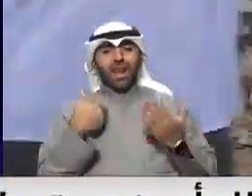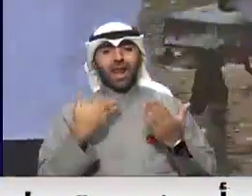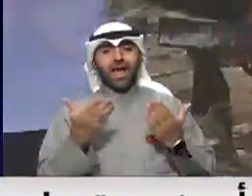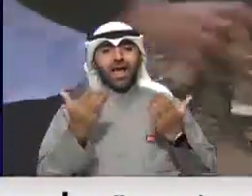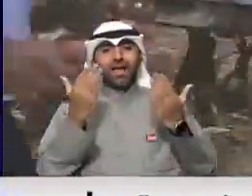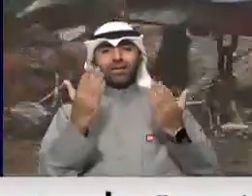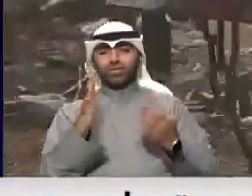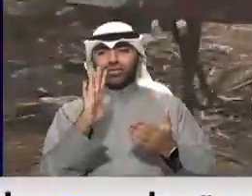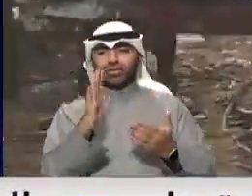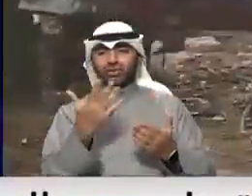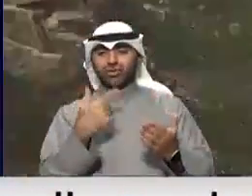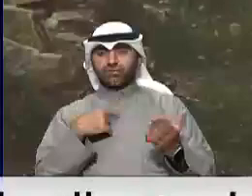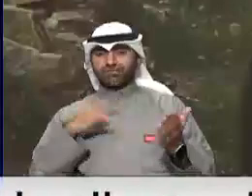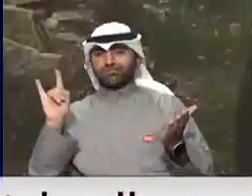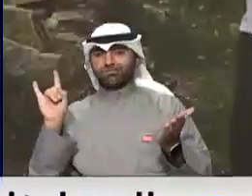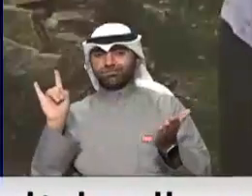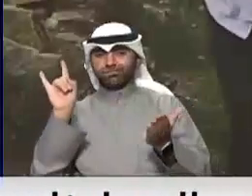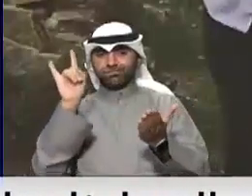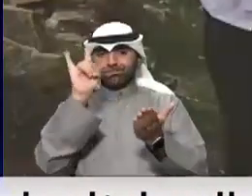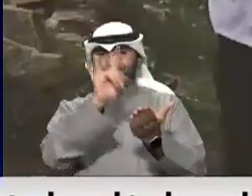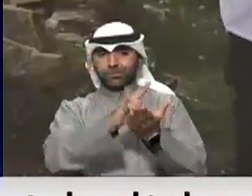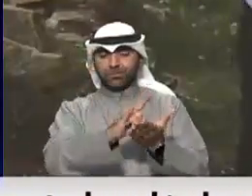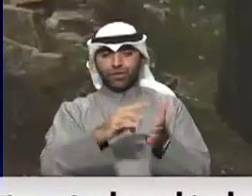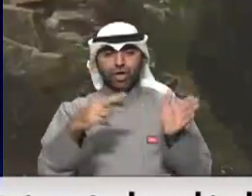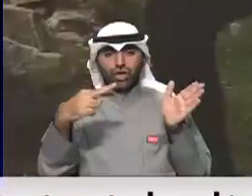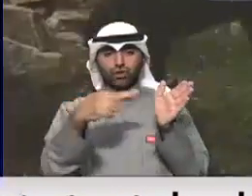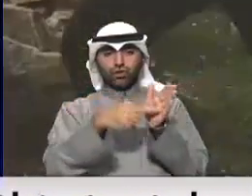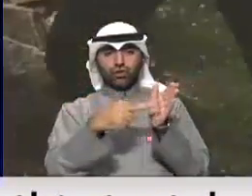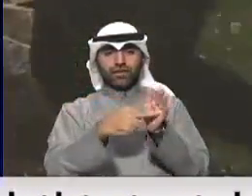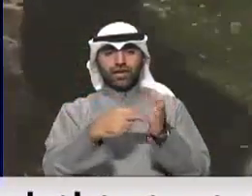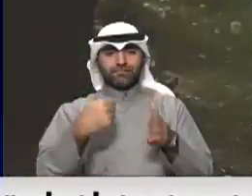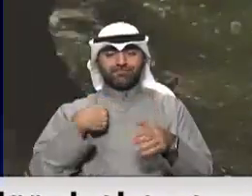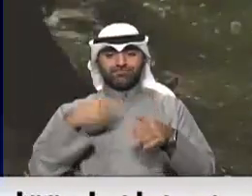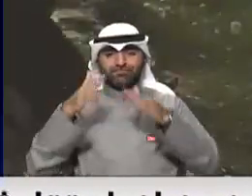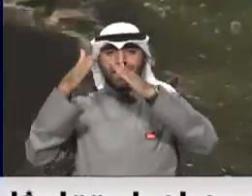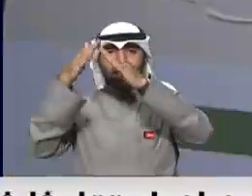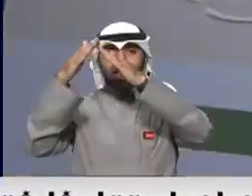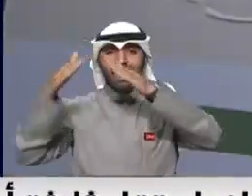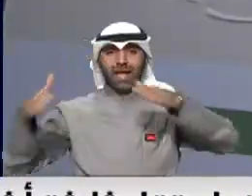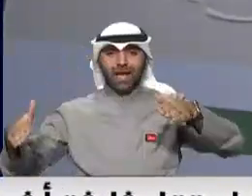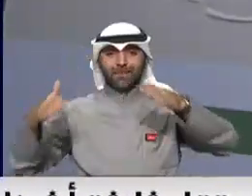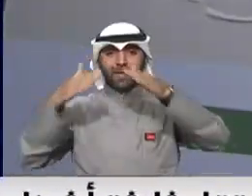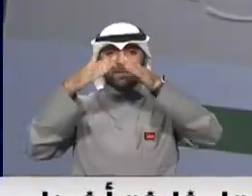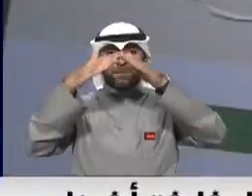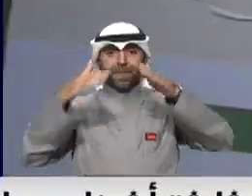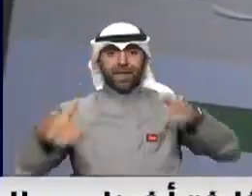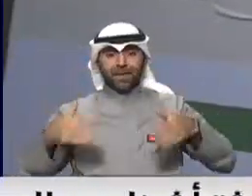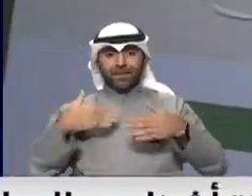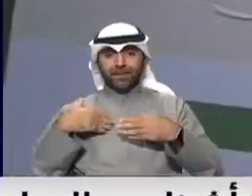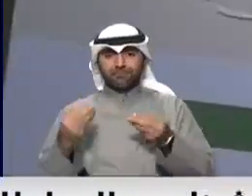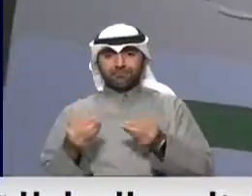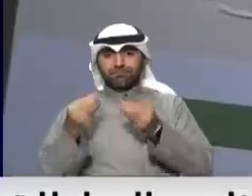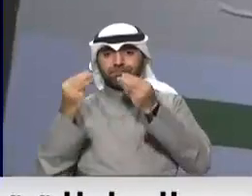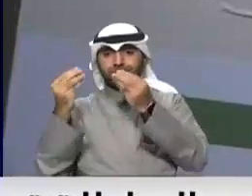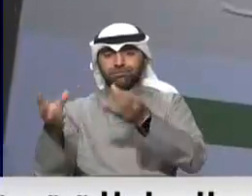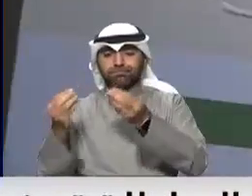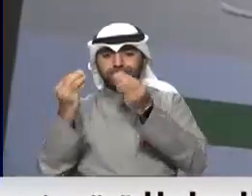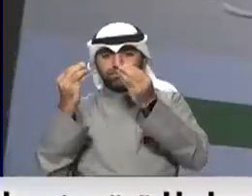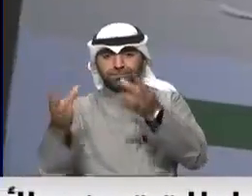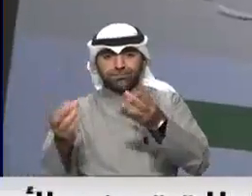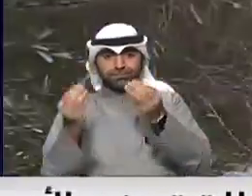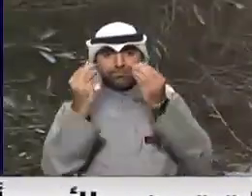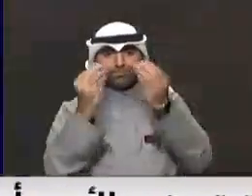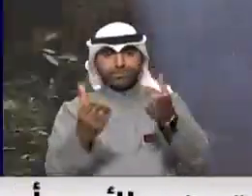الجاهزة والبطانيات، واليوم احنا قاعدين نجهز ثالث طائرة إغاثية محملة في